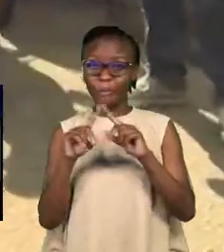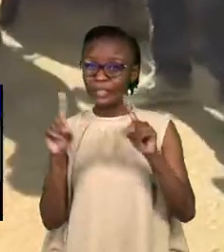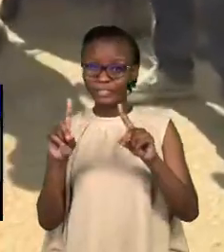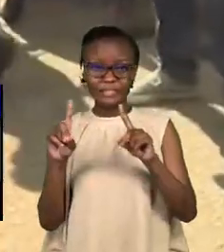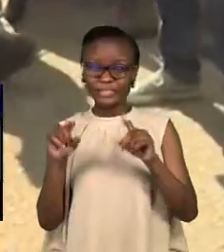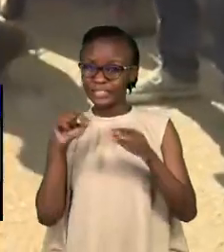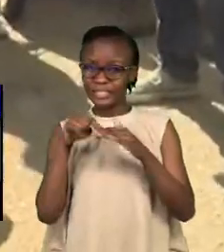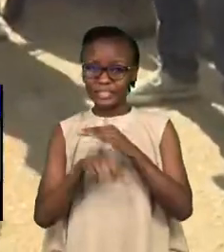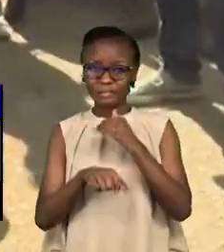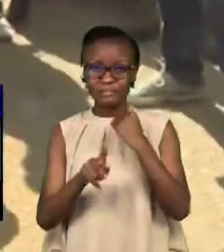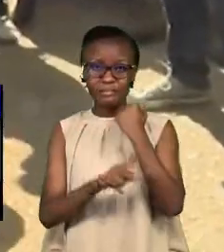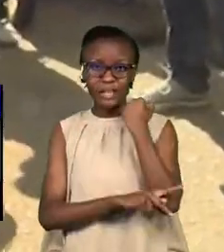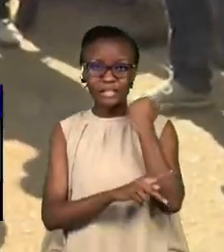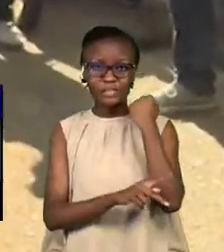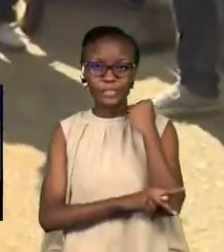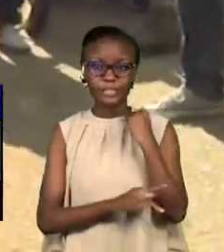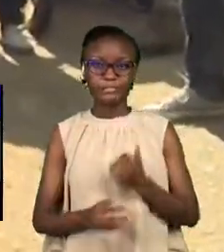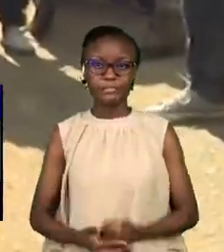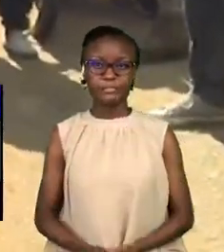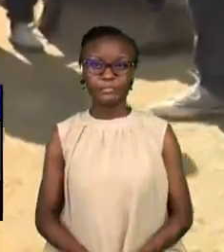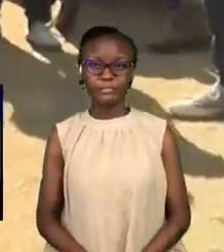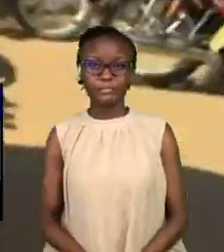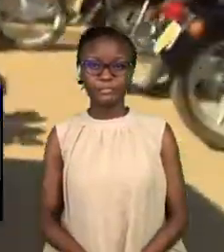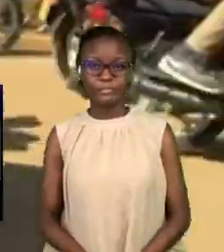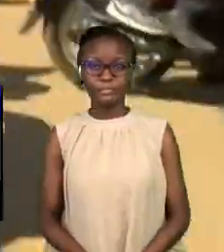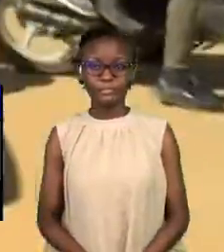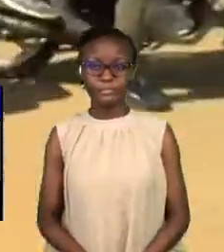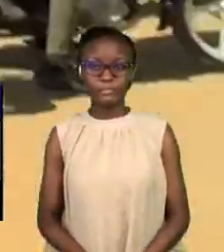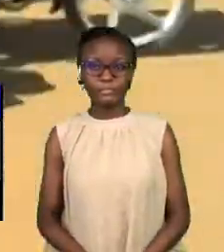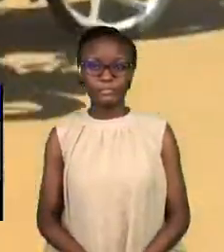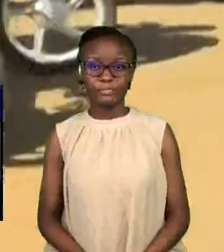punishment. Majibu Kitsao for Switch TV.